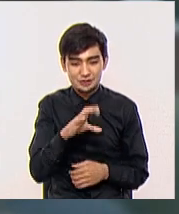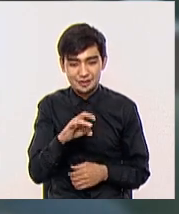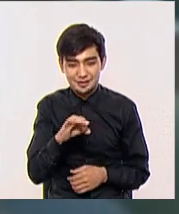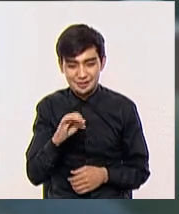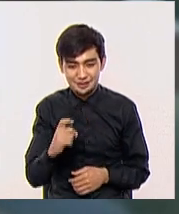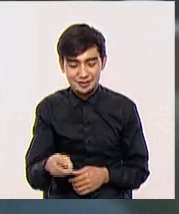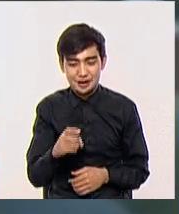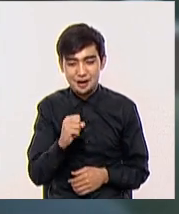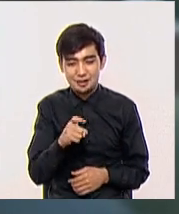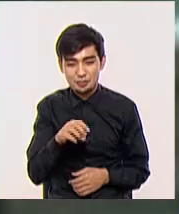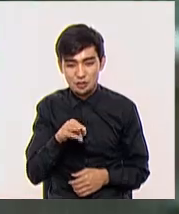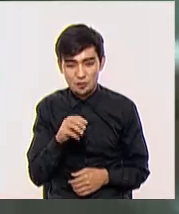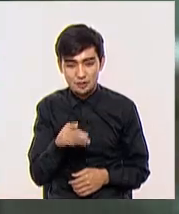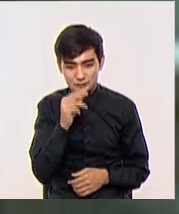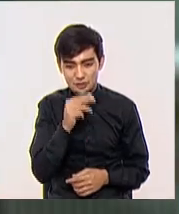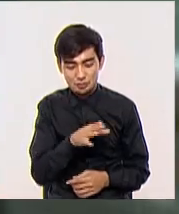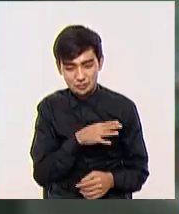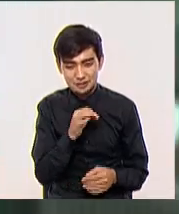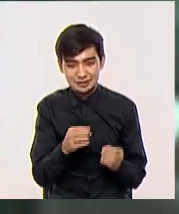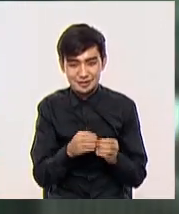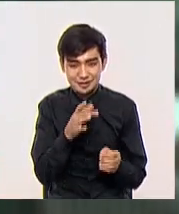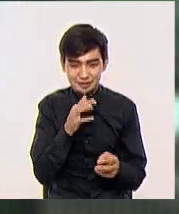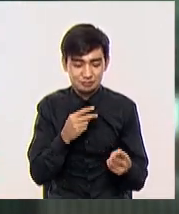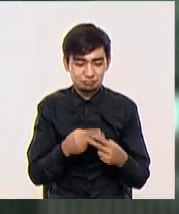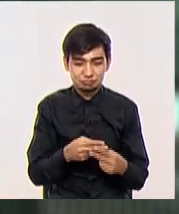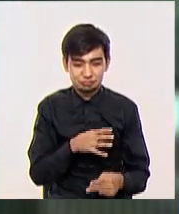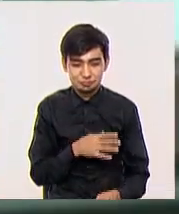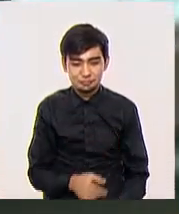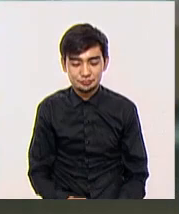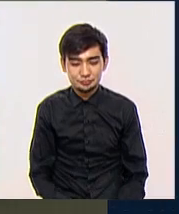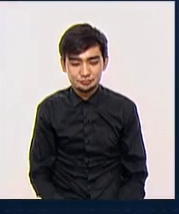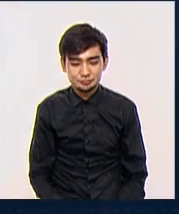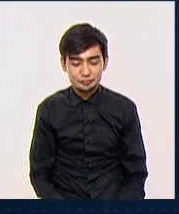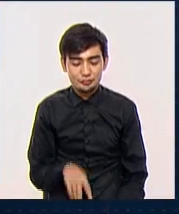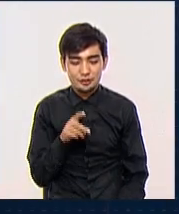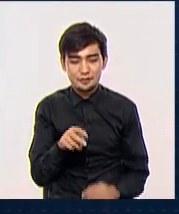был признан виновным в коррупции и приговорен к 10 годам лишения свободы. В